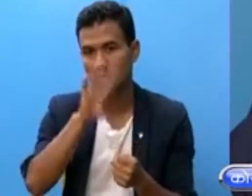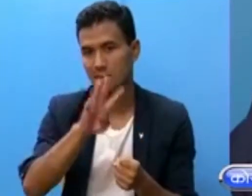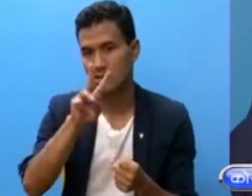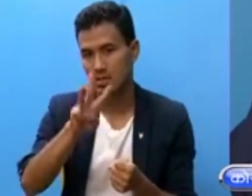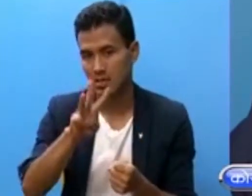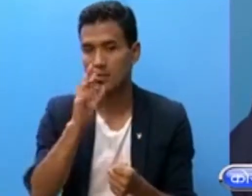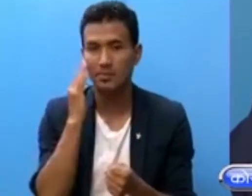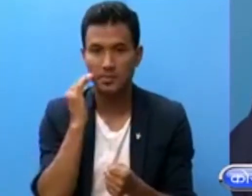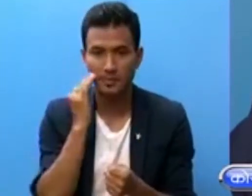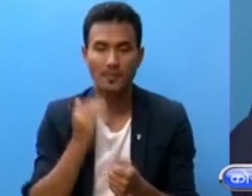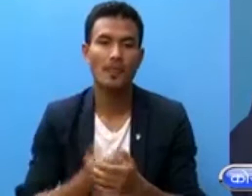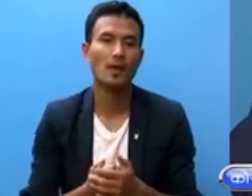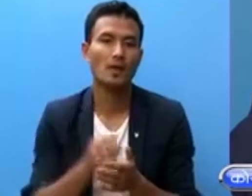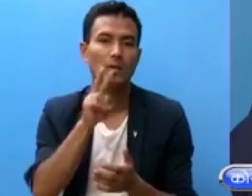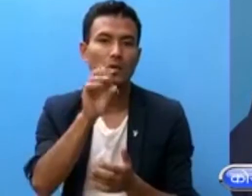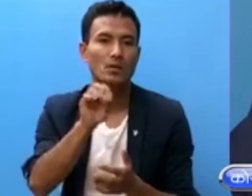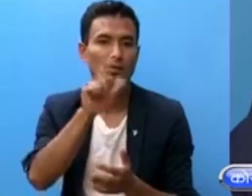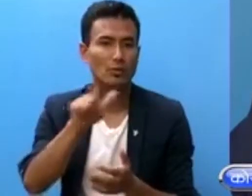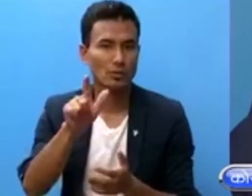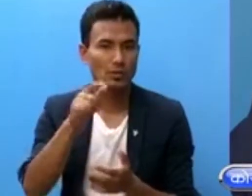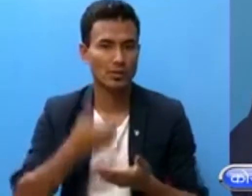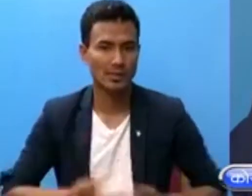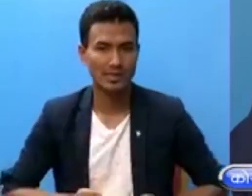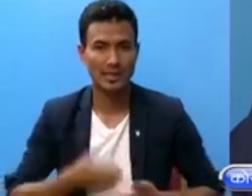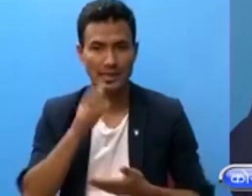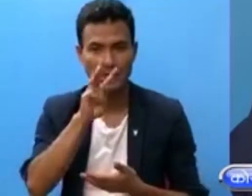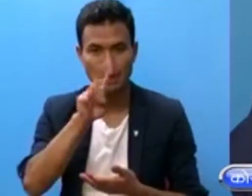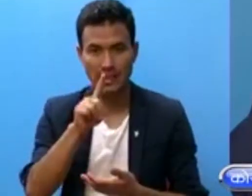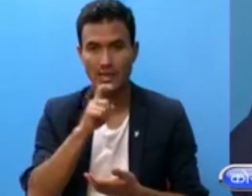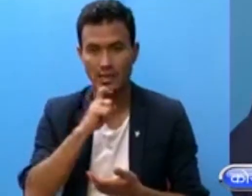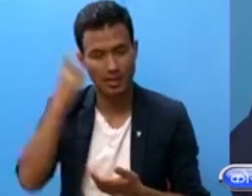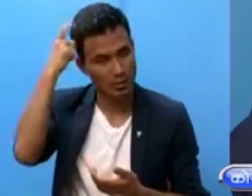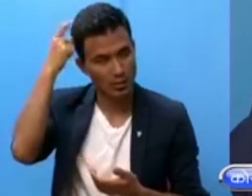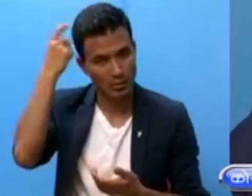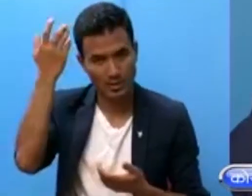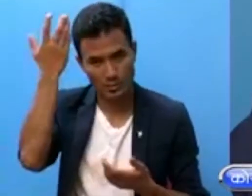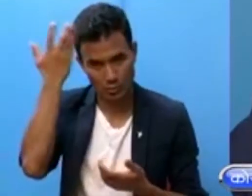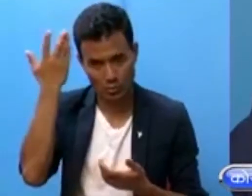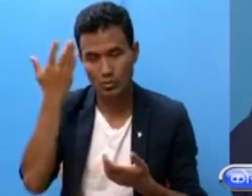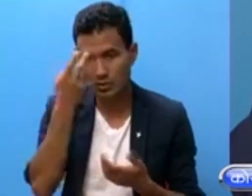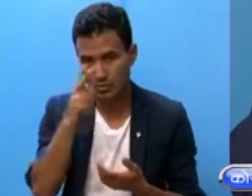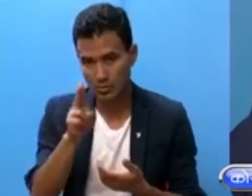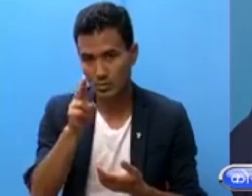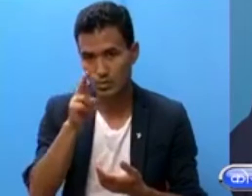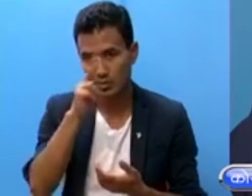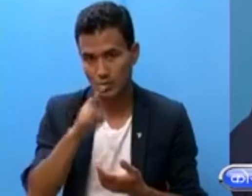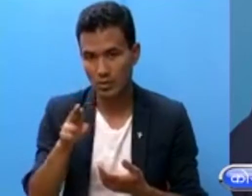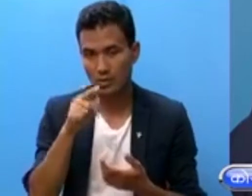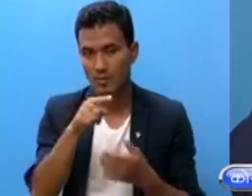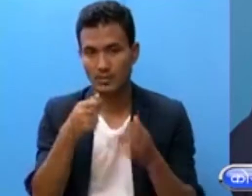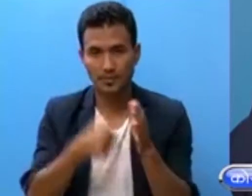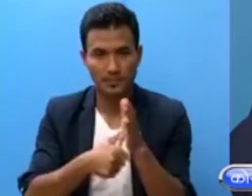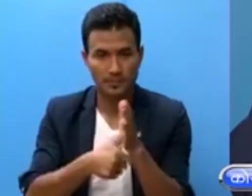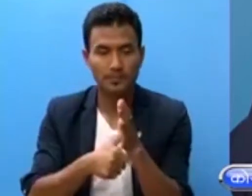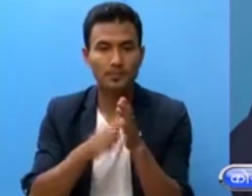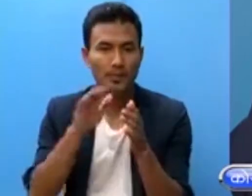महिला मिति 2077 जेठ 31 टाउकोमा चोट लागेको र सब ड्युरल हेमाटोमा भएको